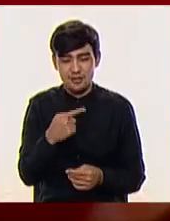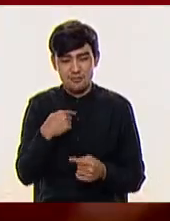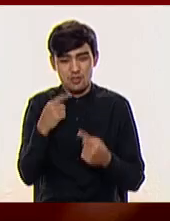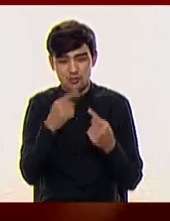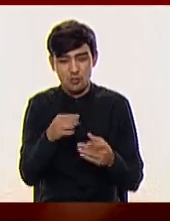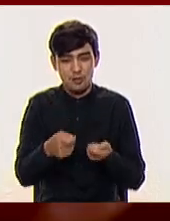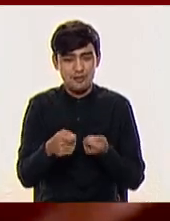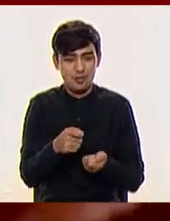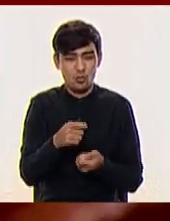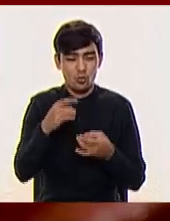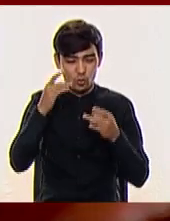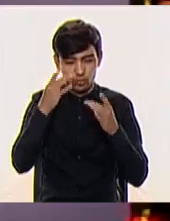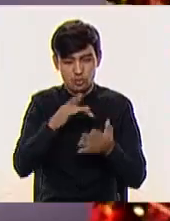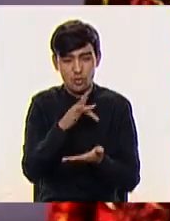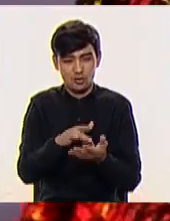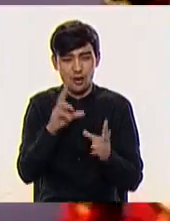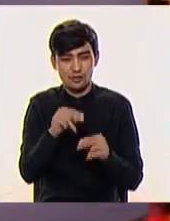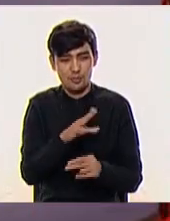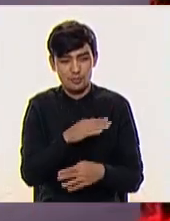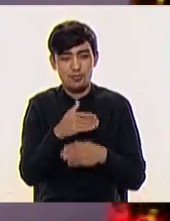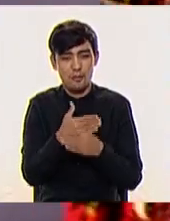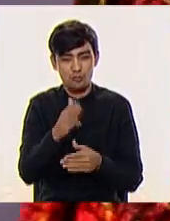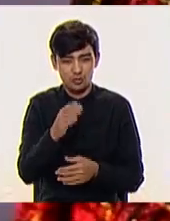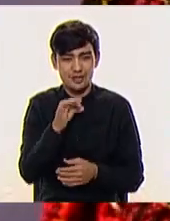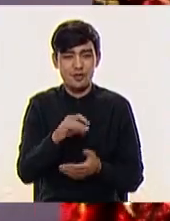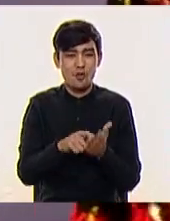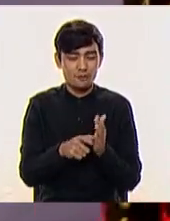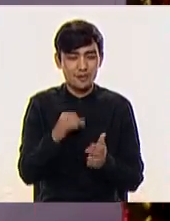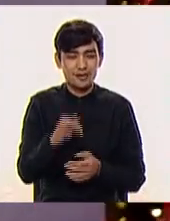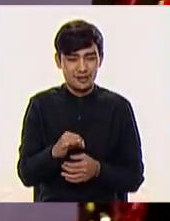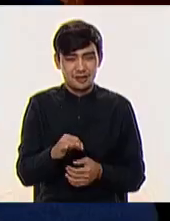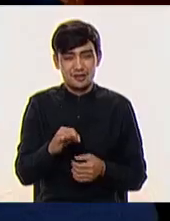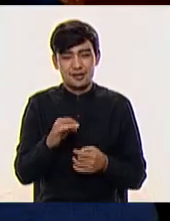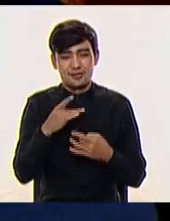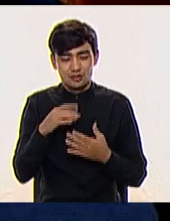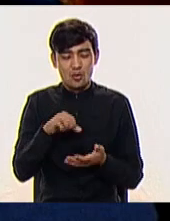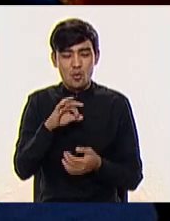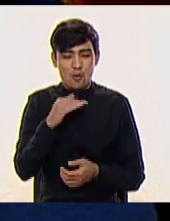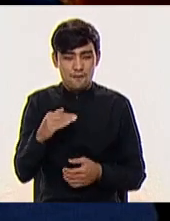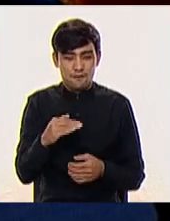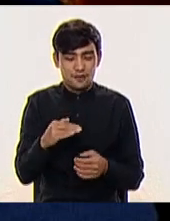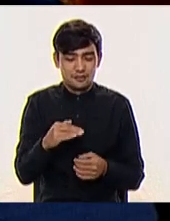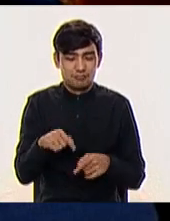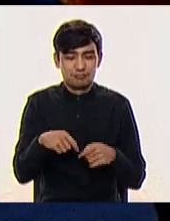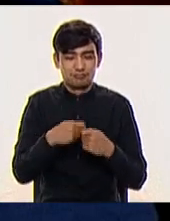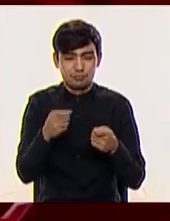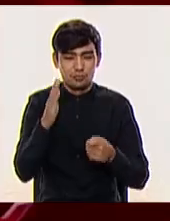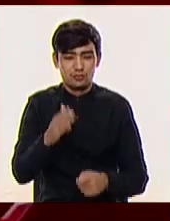в Управлении культуры города обещали помочь коллективу и с помещением, и с получением официального статуса.